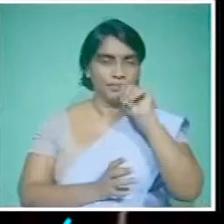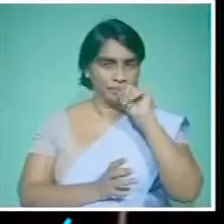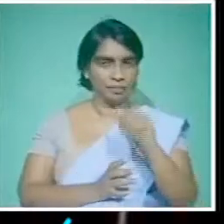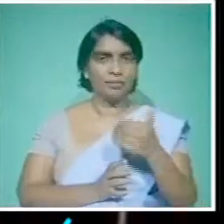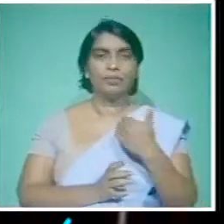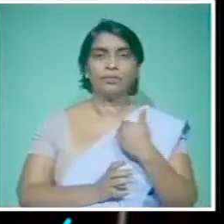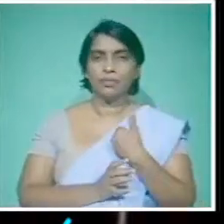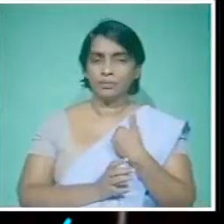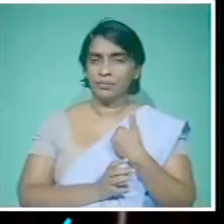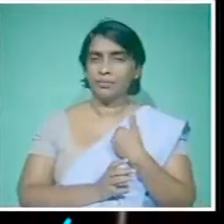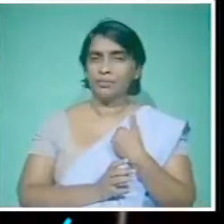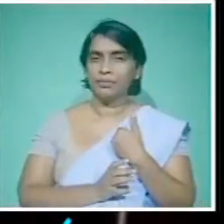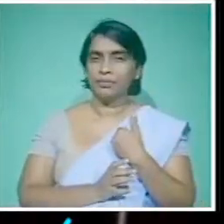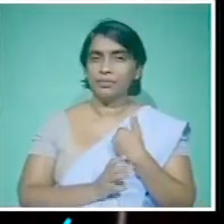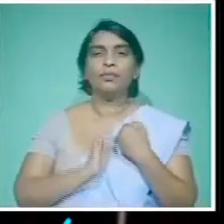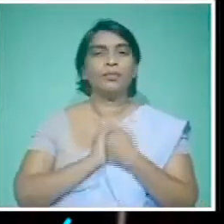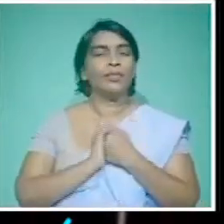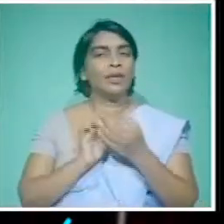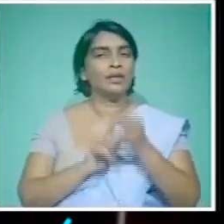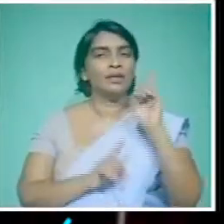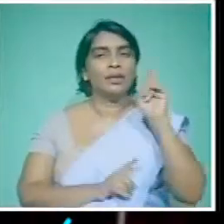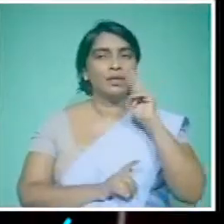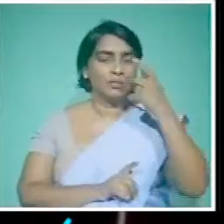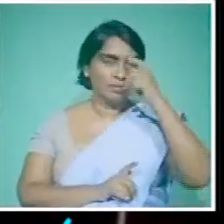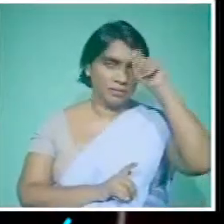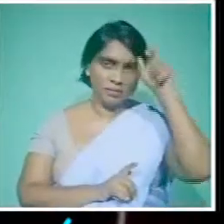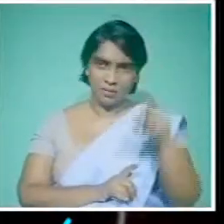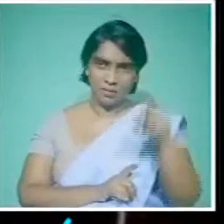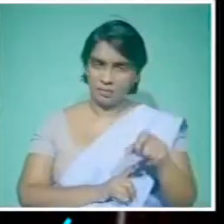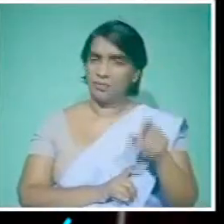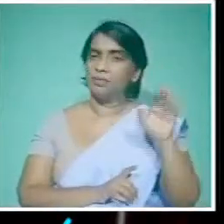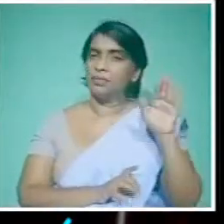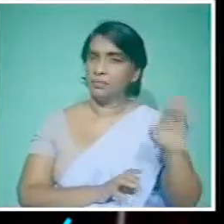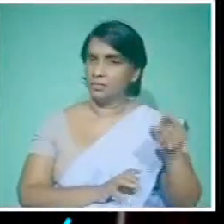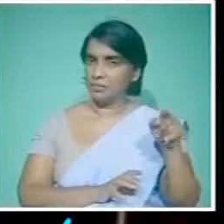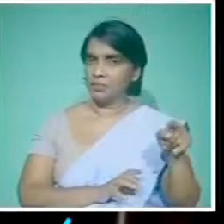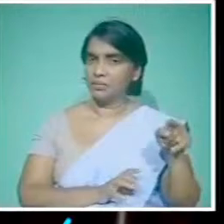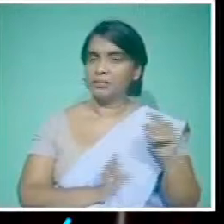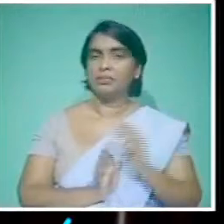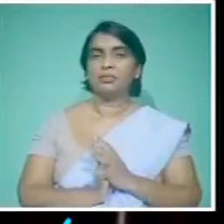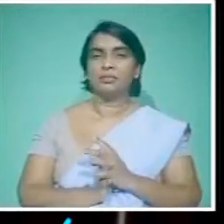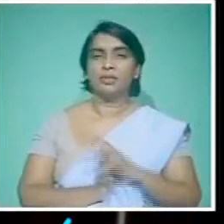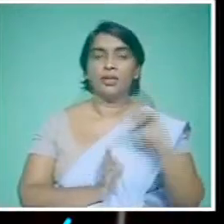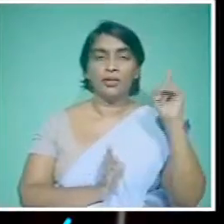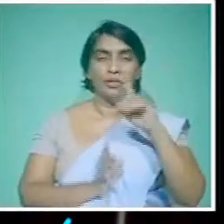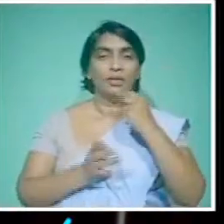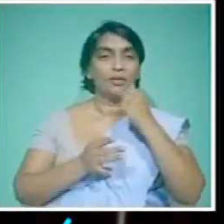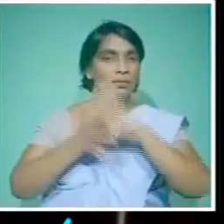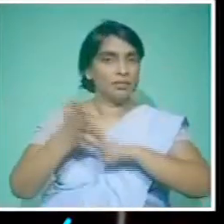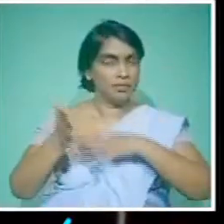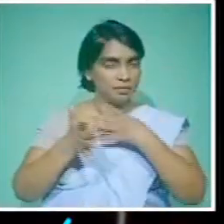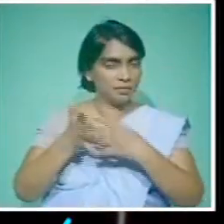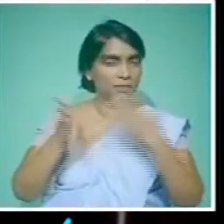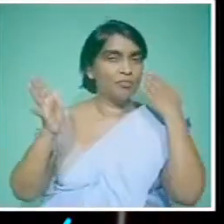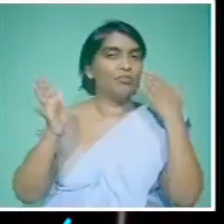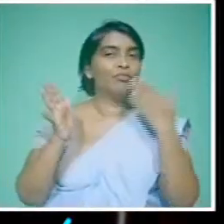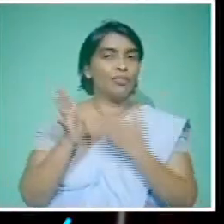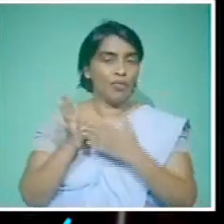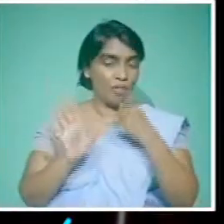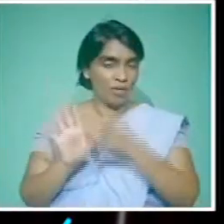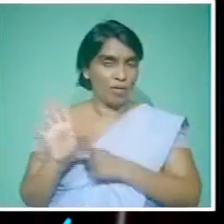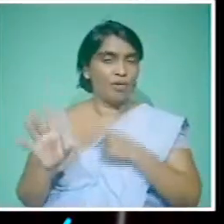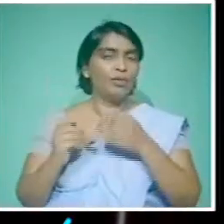Dan mape garu jara adipati Ranil Wickremesinghe metitumage me palamuni me ayavaya me